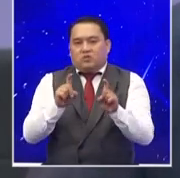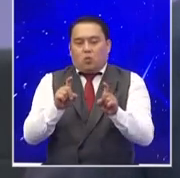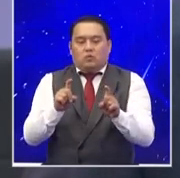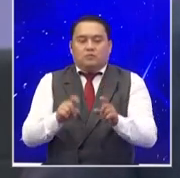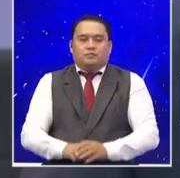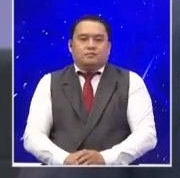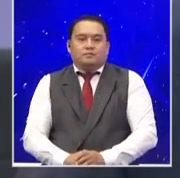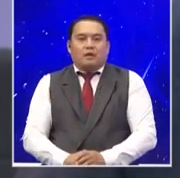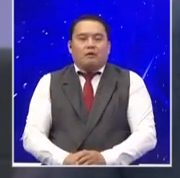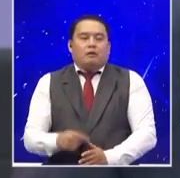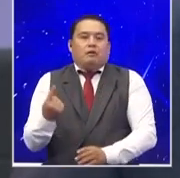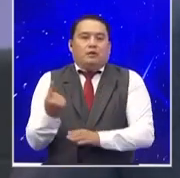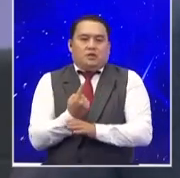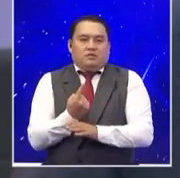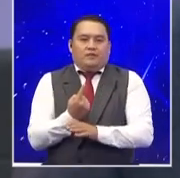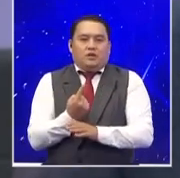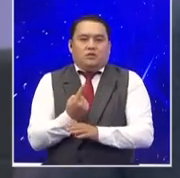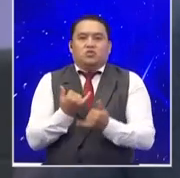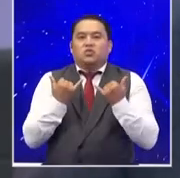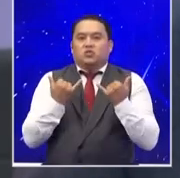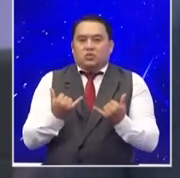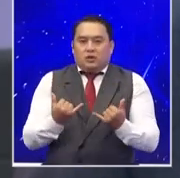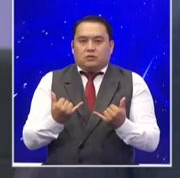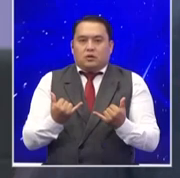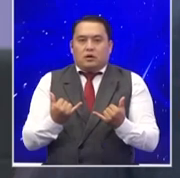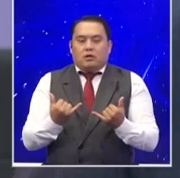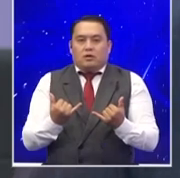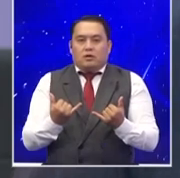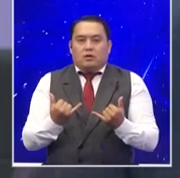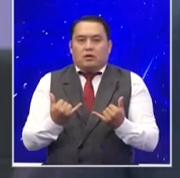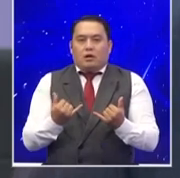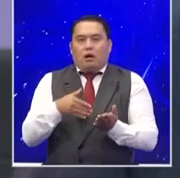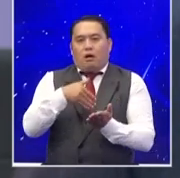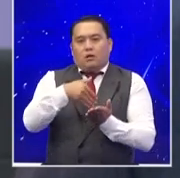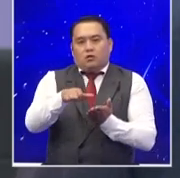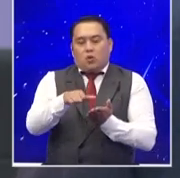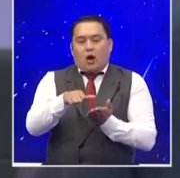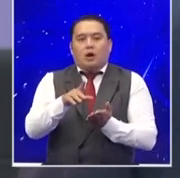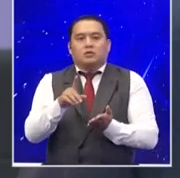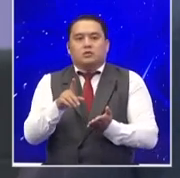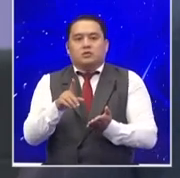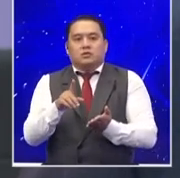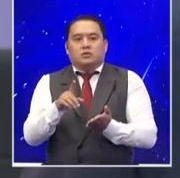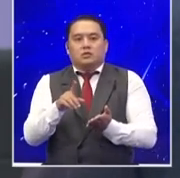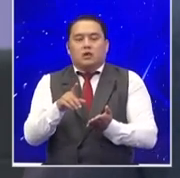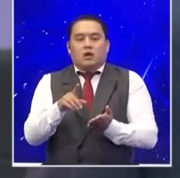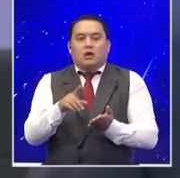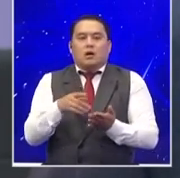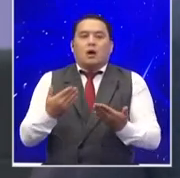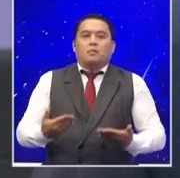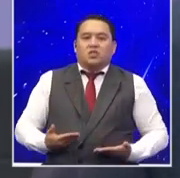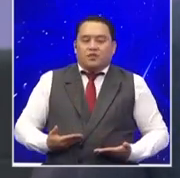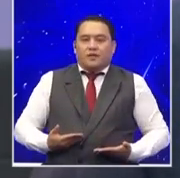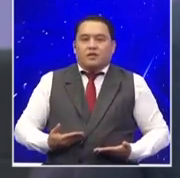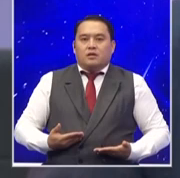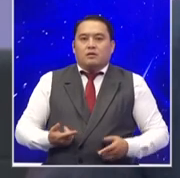прежними. Единственное, сейчас по отказ по прикреплению человек должен